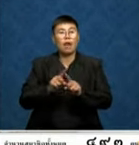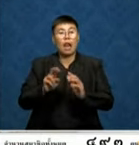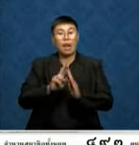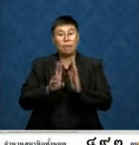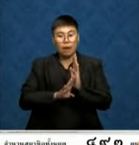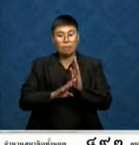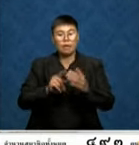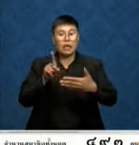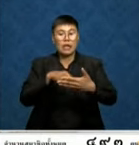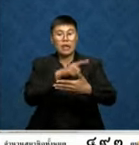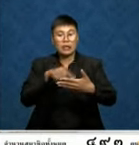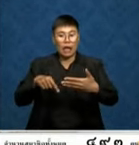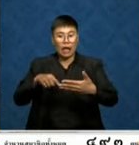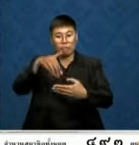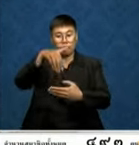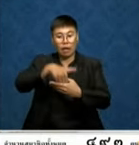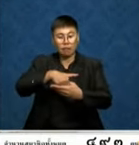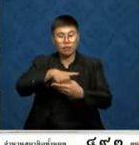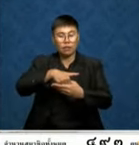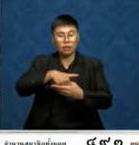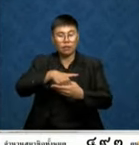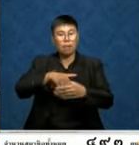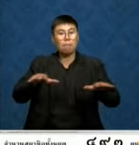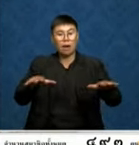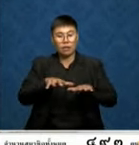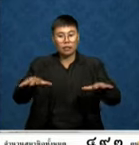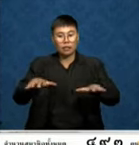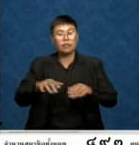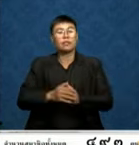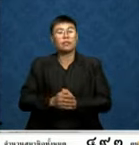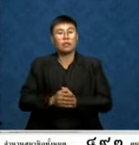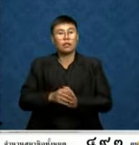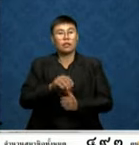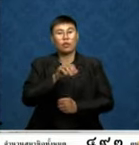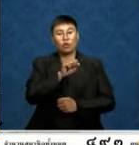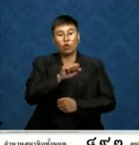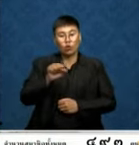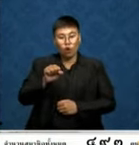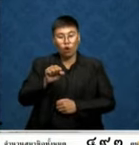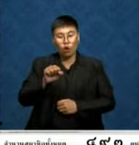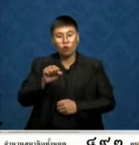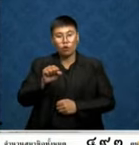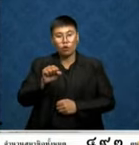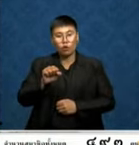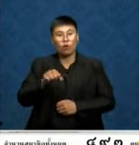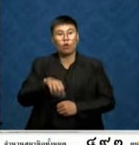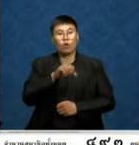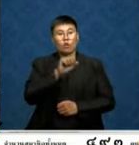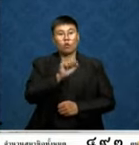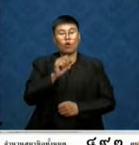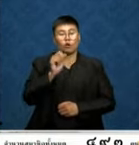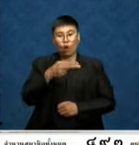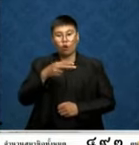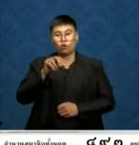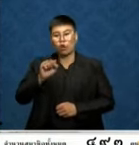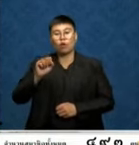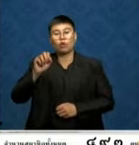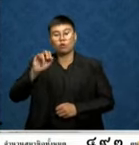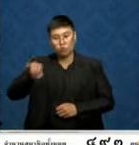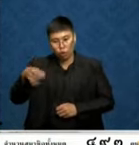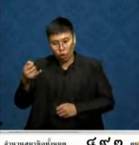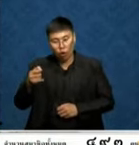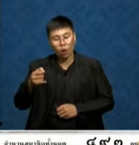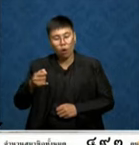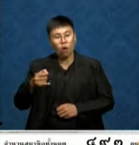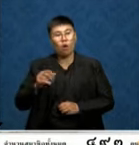ของการเลือกตั้งทั่วไปสมาชิกสภาผู้แทนราษฎรสทสจเพ